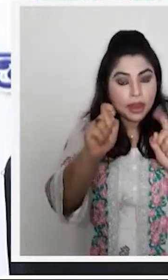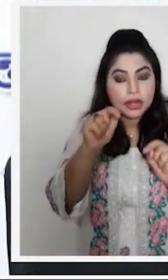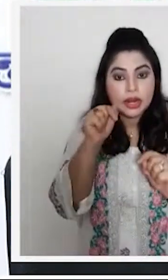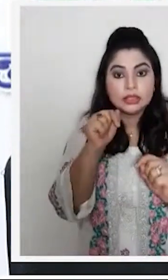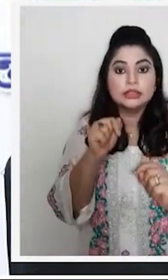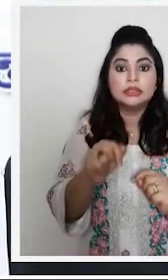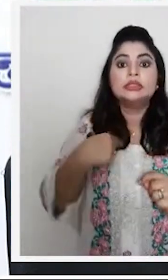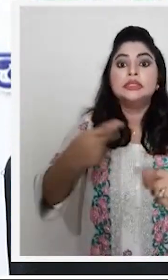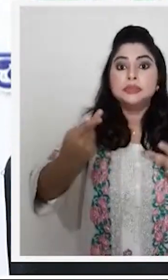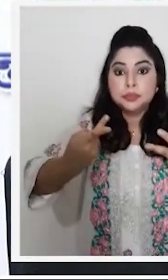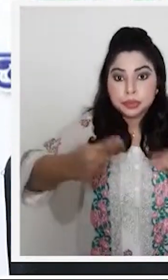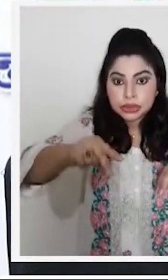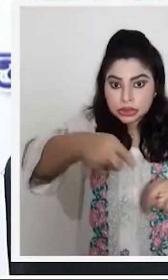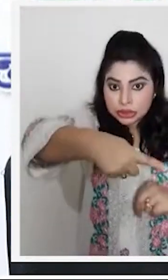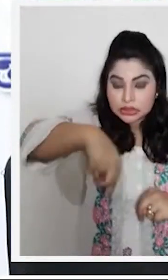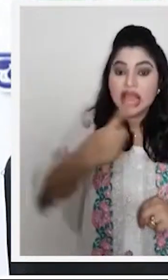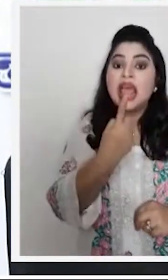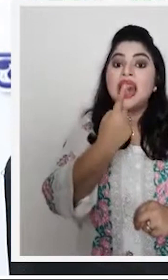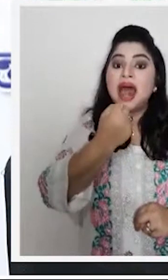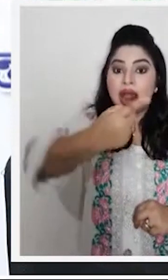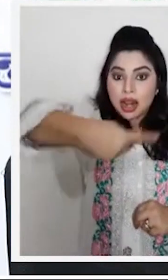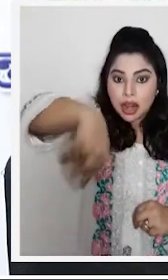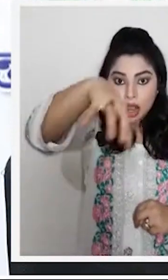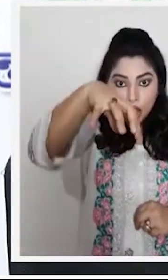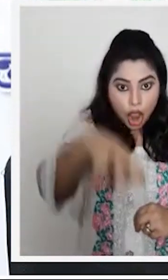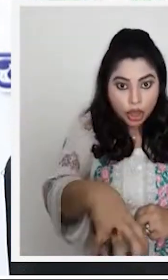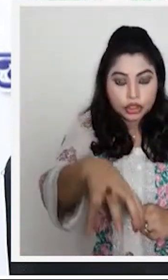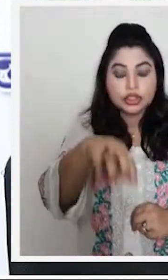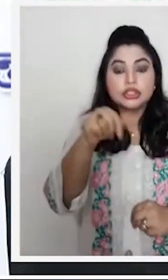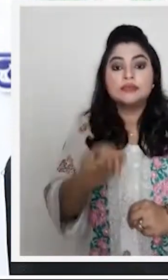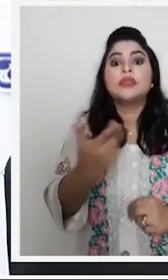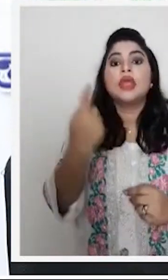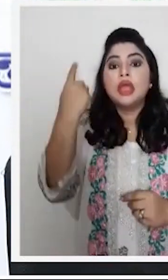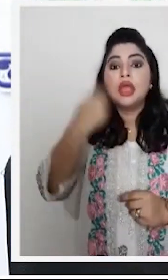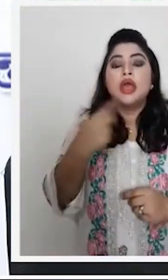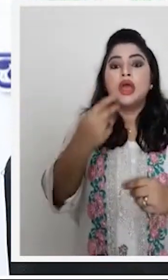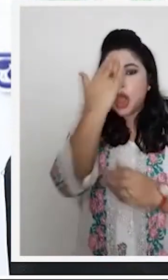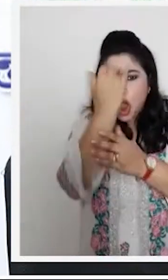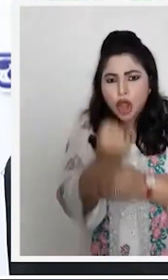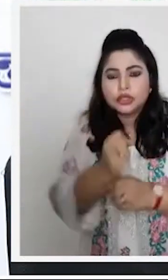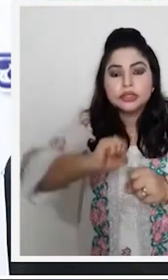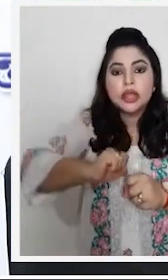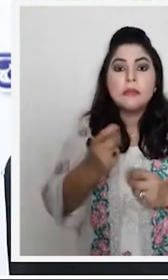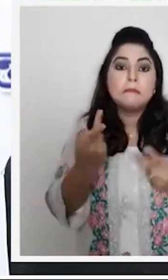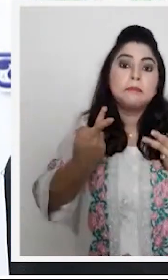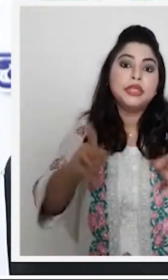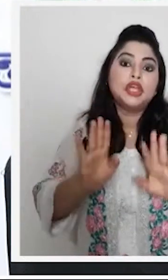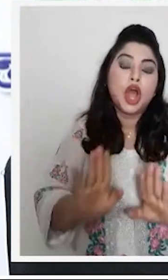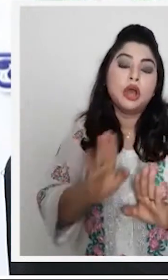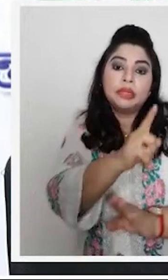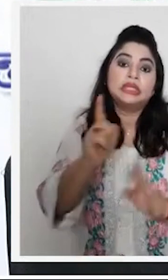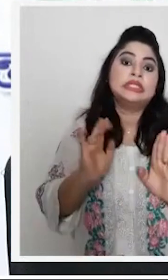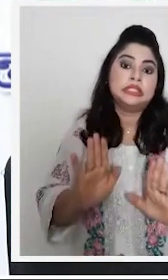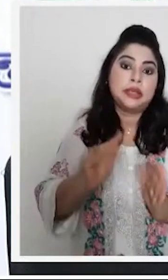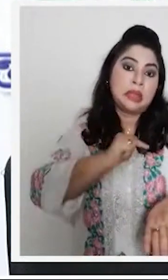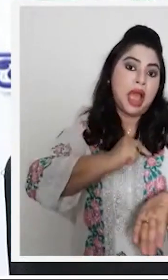শুনেছেন, অর্থাৎ কোন স্থানে করোনা রোগ সংক্রমণ প্রশমনের জন্য যদি কৌশলগত রেড জোন ঘোষণা করতে হয় সেসব